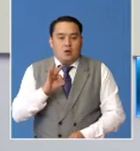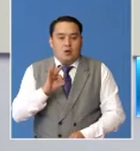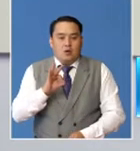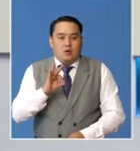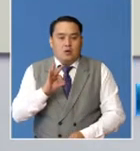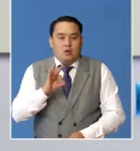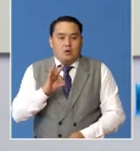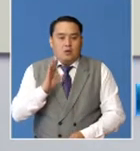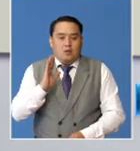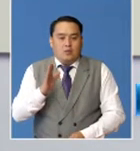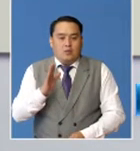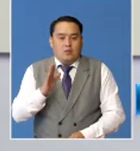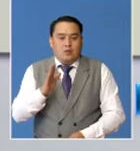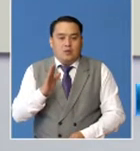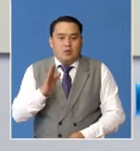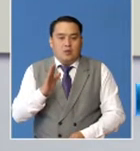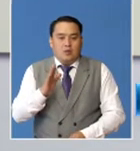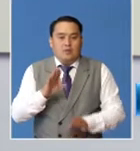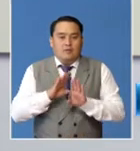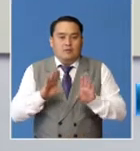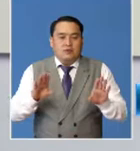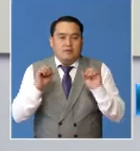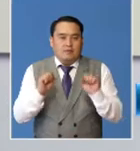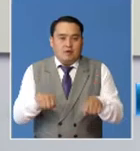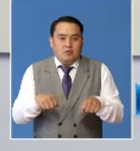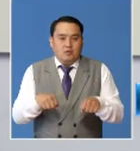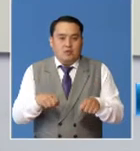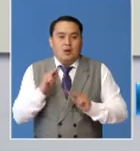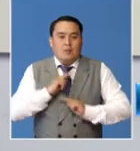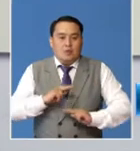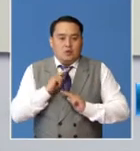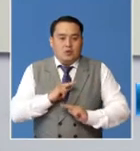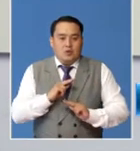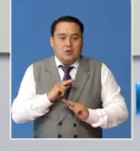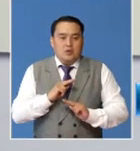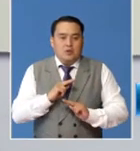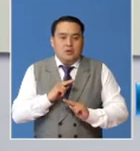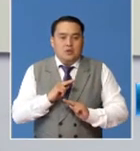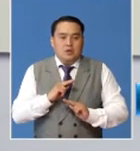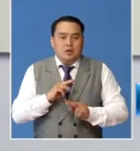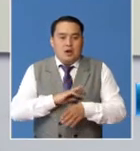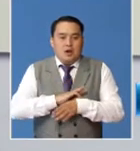и даем гранты, тем самым представляем возможность работать и